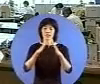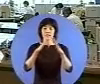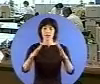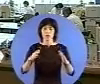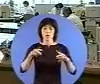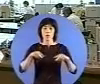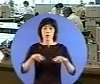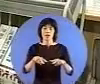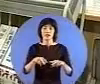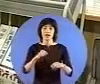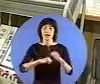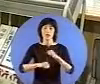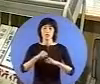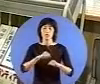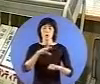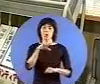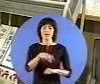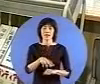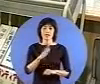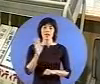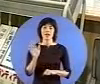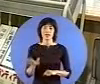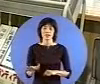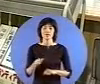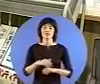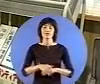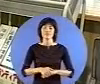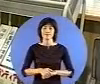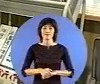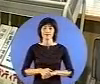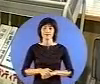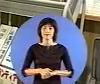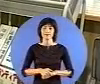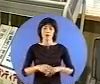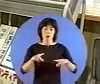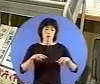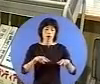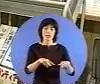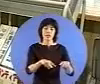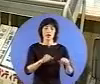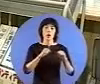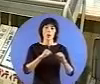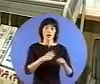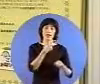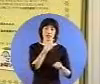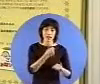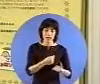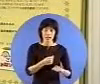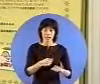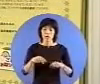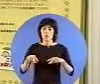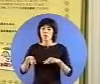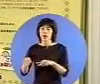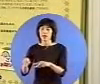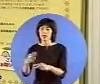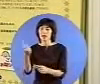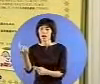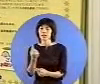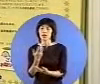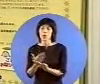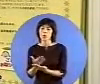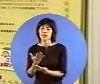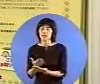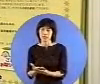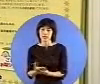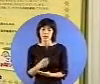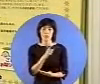てみませんか？ボランティア活動センターでは、ボランティアをしたい、ボランティアをしてほしいといった人